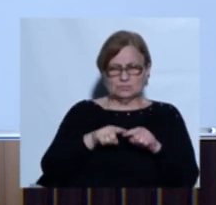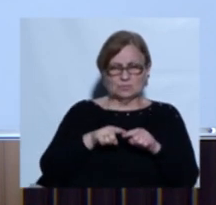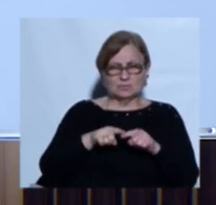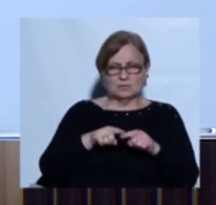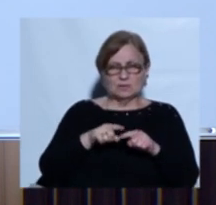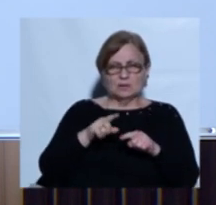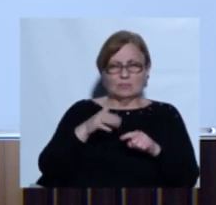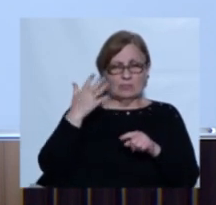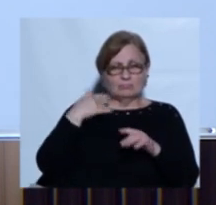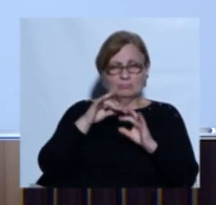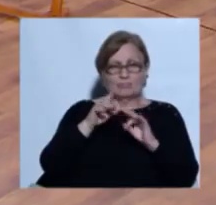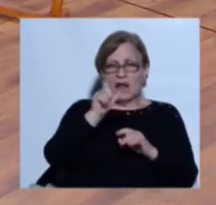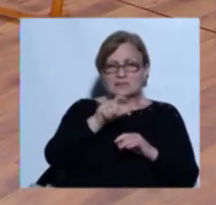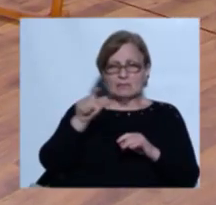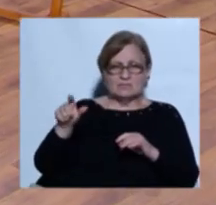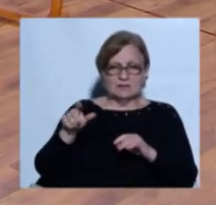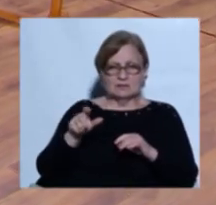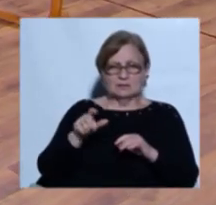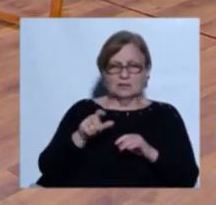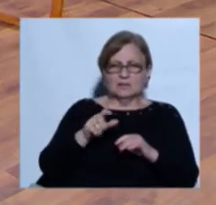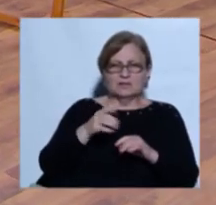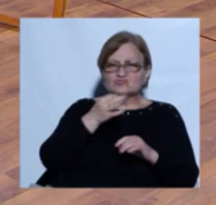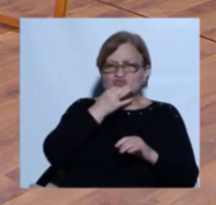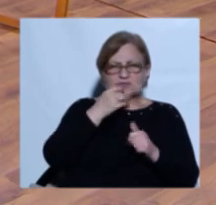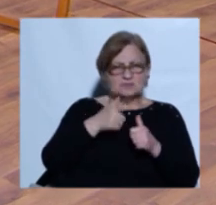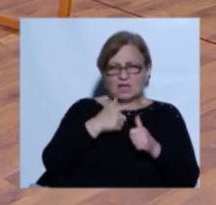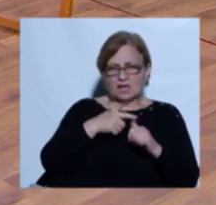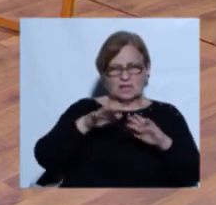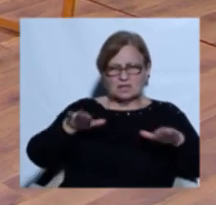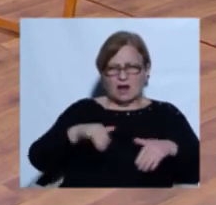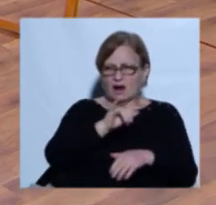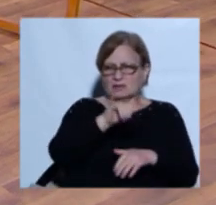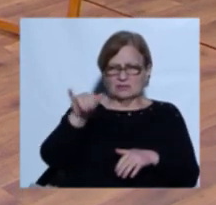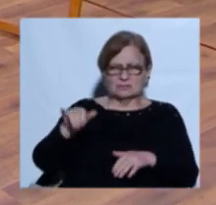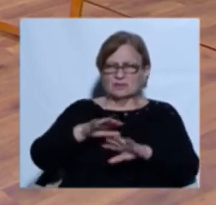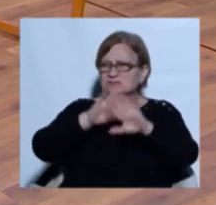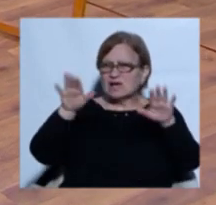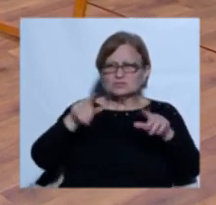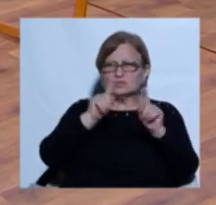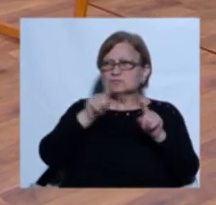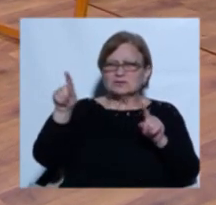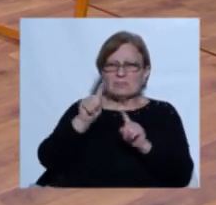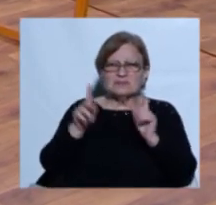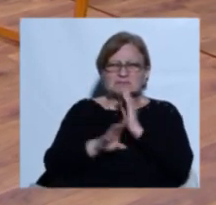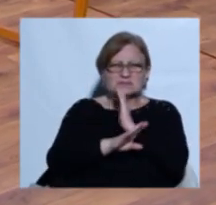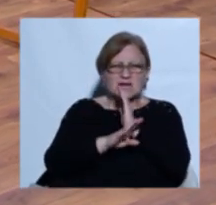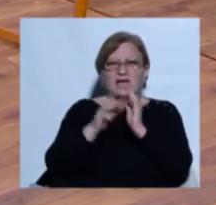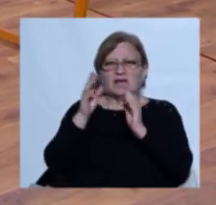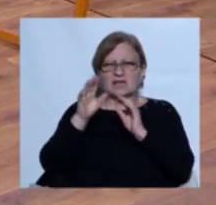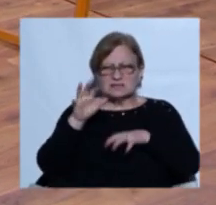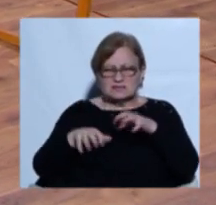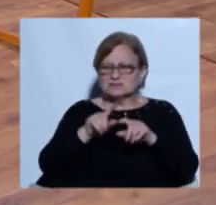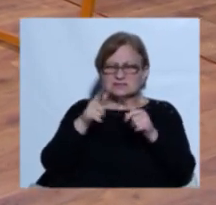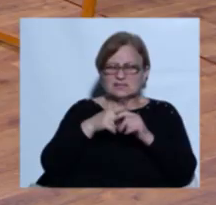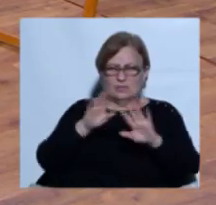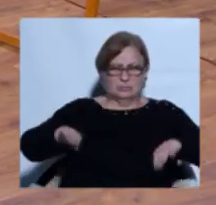უკვე მოგახსენეთ, ადამიანებს არამც თუ არ აქვთ სახელი, საერთოდ არაფერს არ ქვია თითქმის სახელი.